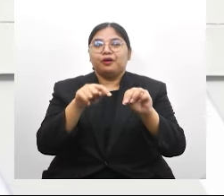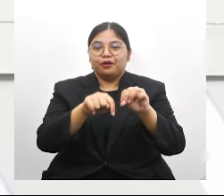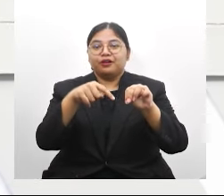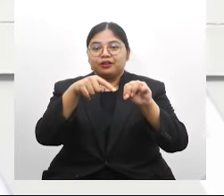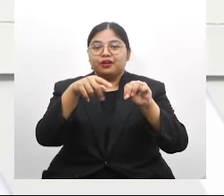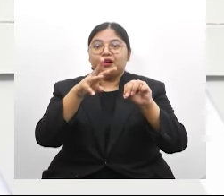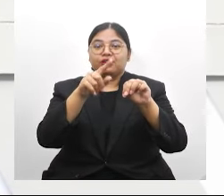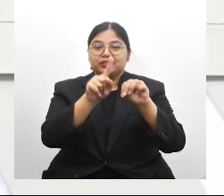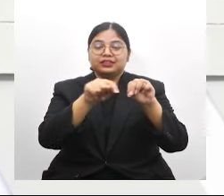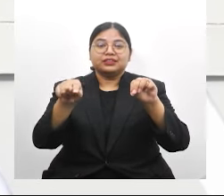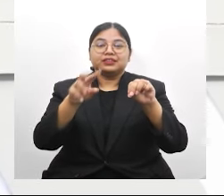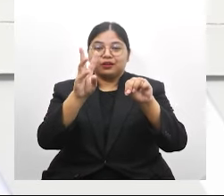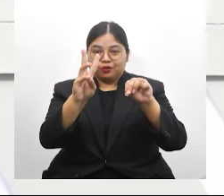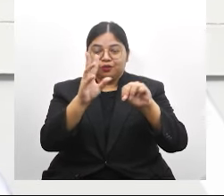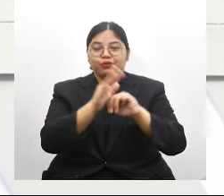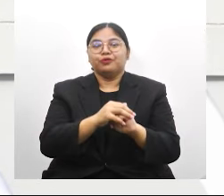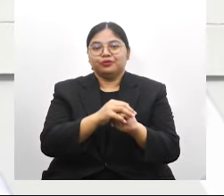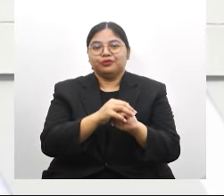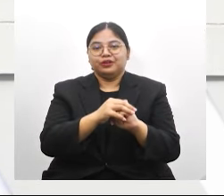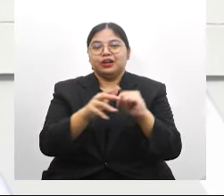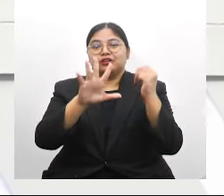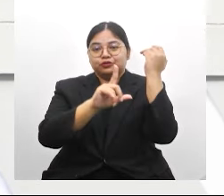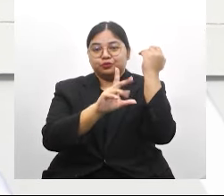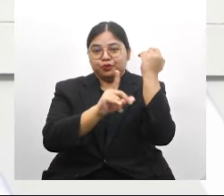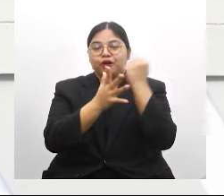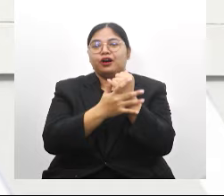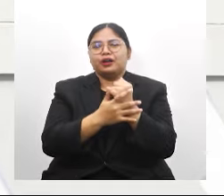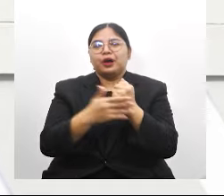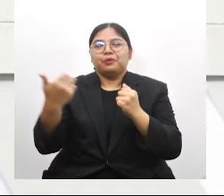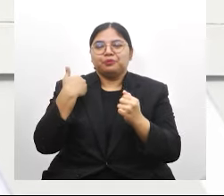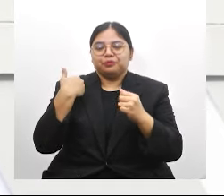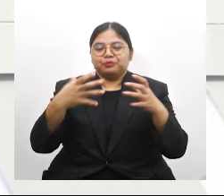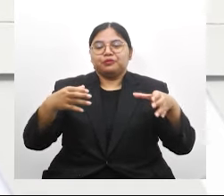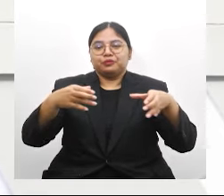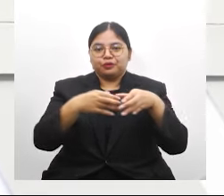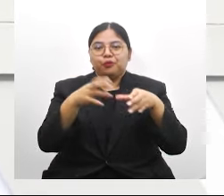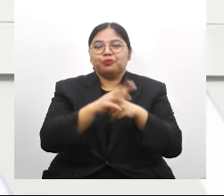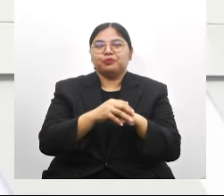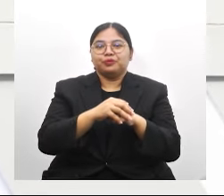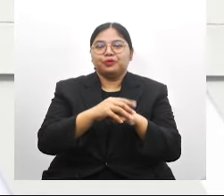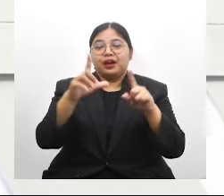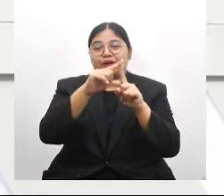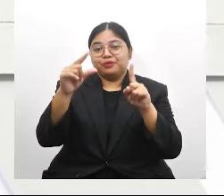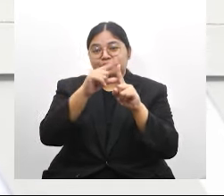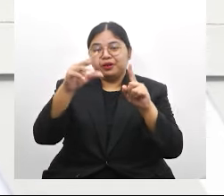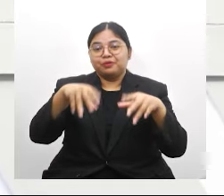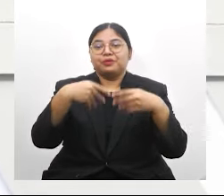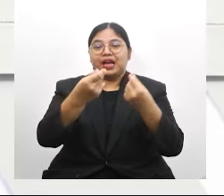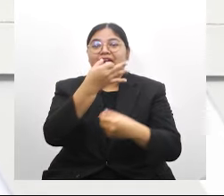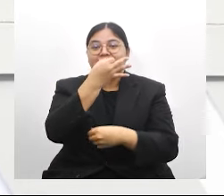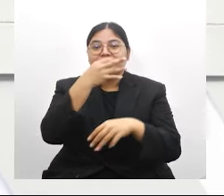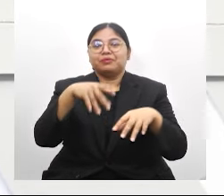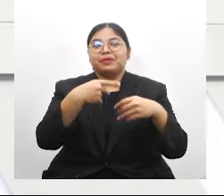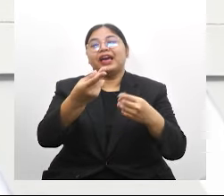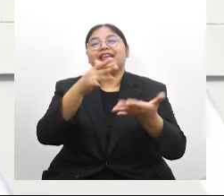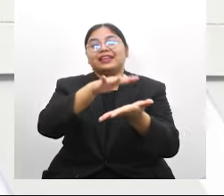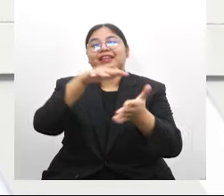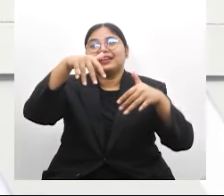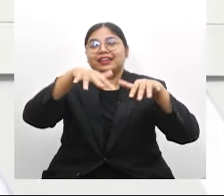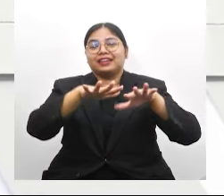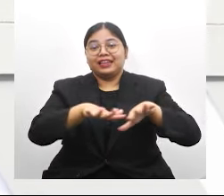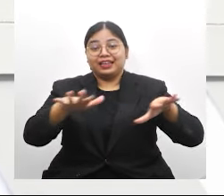ชุมพรที่ได้จัดหลักสูตรสถานศึกษามัคคุเทศและแคดดี้สนามกอล์ฟสร้างอาชีพให้กับนักเรียนและยังฝึกนักเรียนนะ